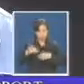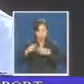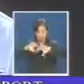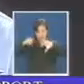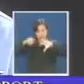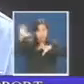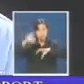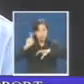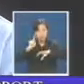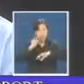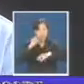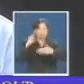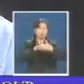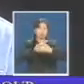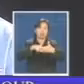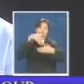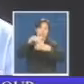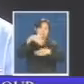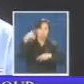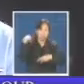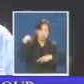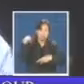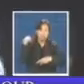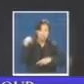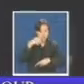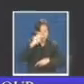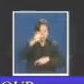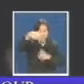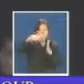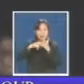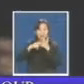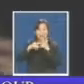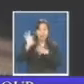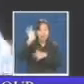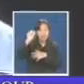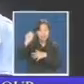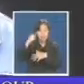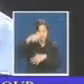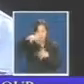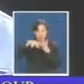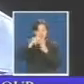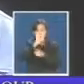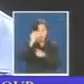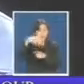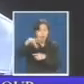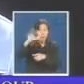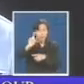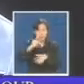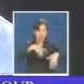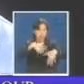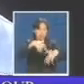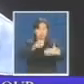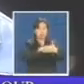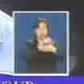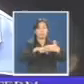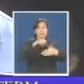ลือกตั้งของสภาและสภาก็มาจากการเลือกตั้งของประชาชนที่สำคัญก็คือว่าที่มาชุ